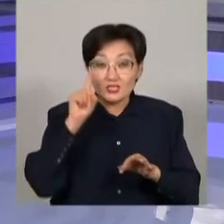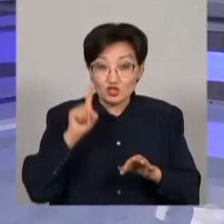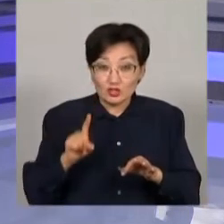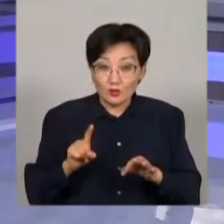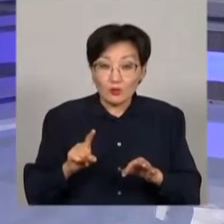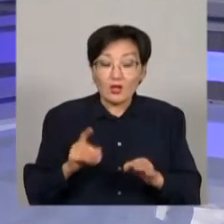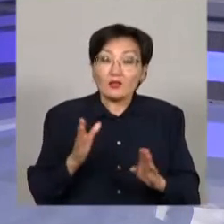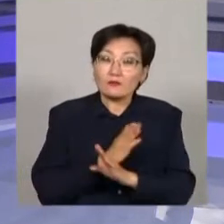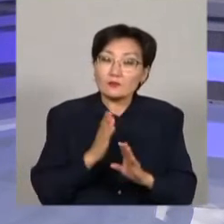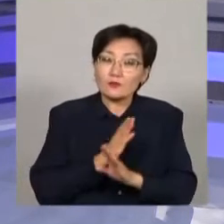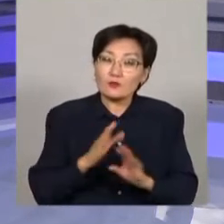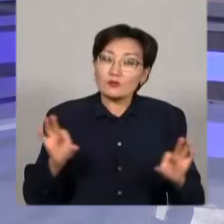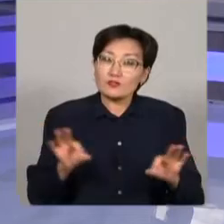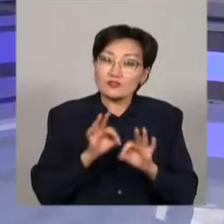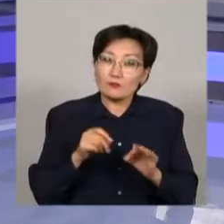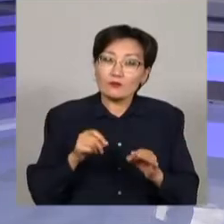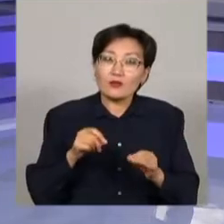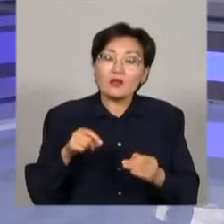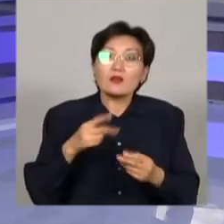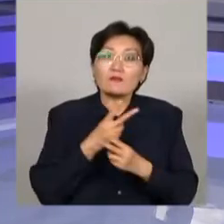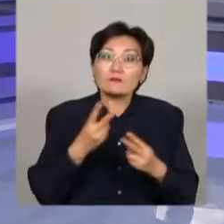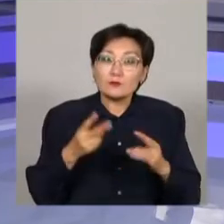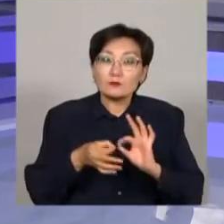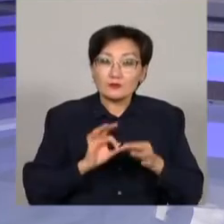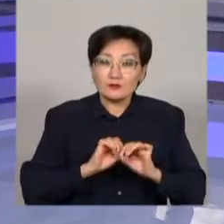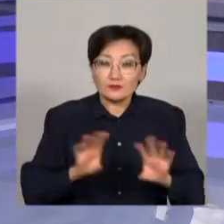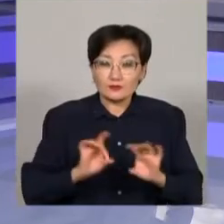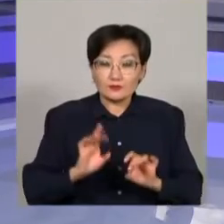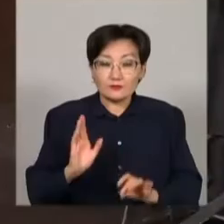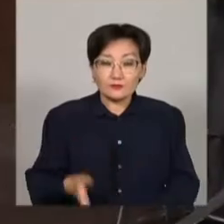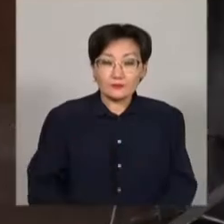В атмосферу джазовой музыки окунулась Рамина Мирзалимова.